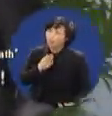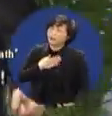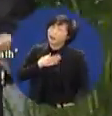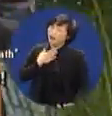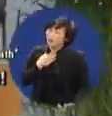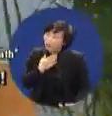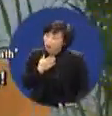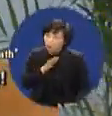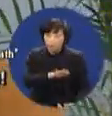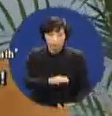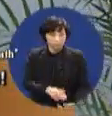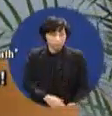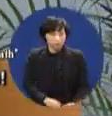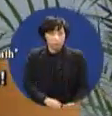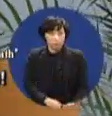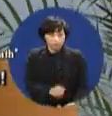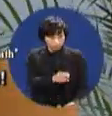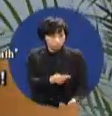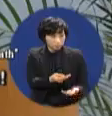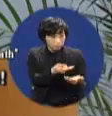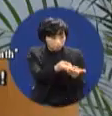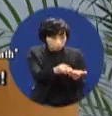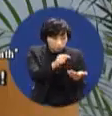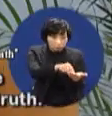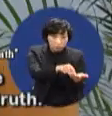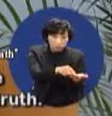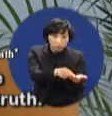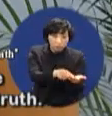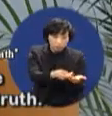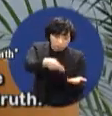그러니 너 자리 들고 걸어가라.